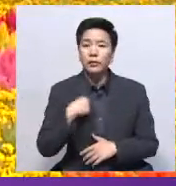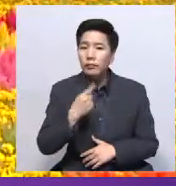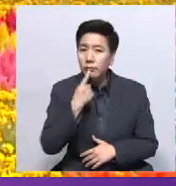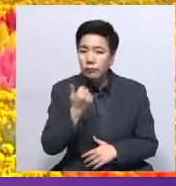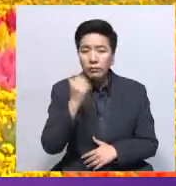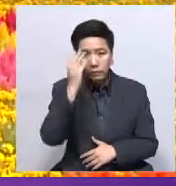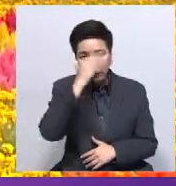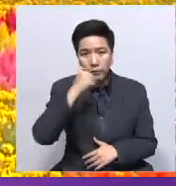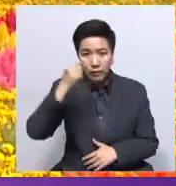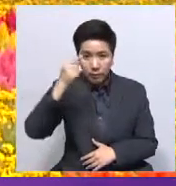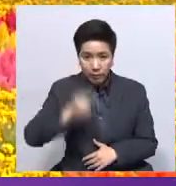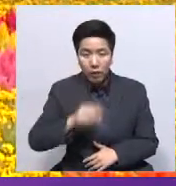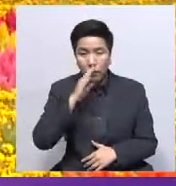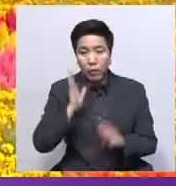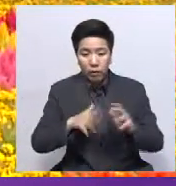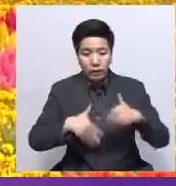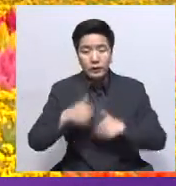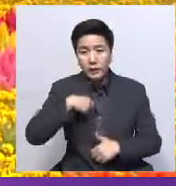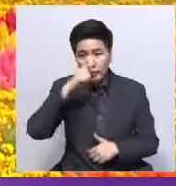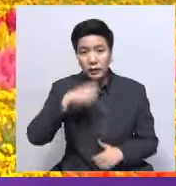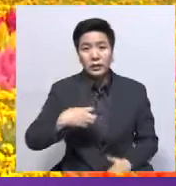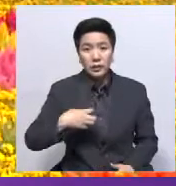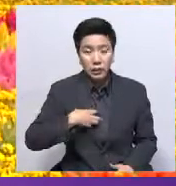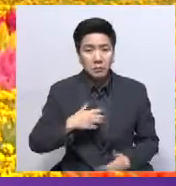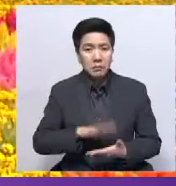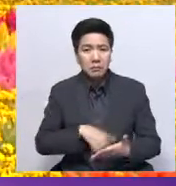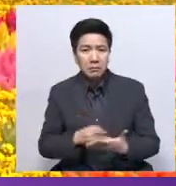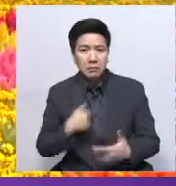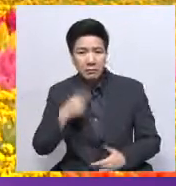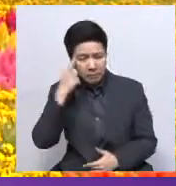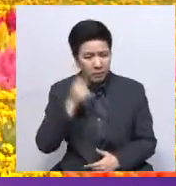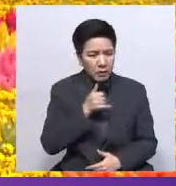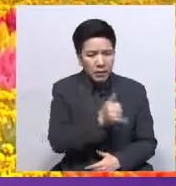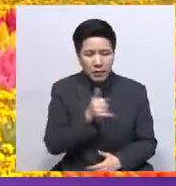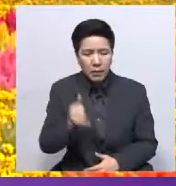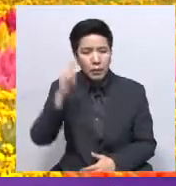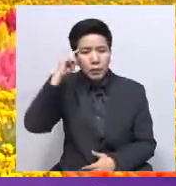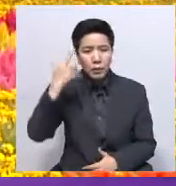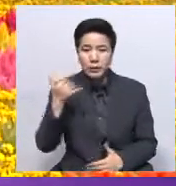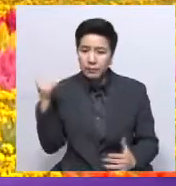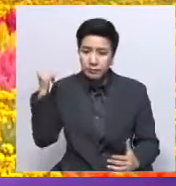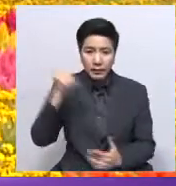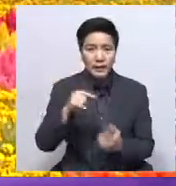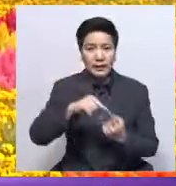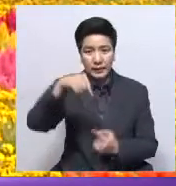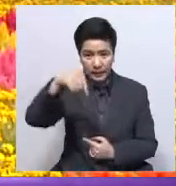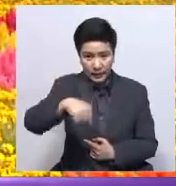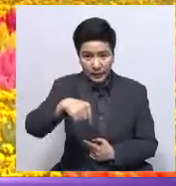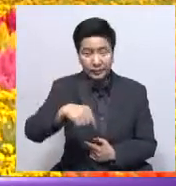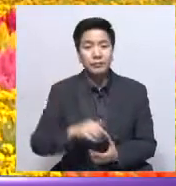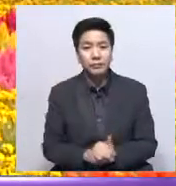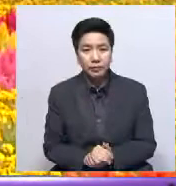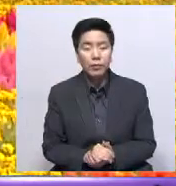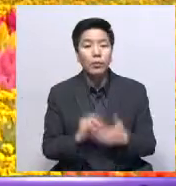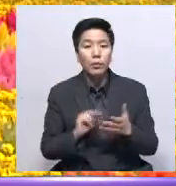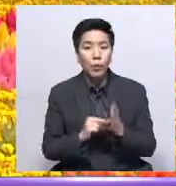ครับว่าสวยจริงๆสำหรับพี่น้องประชาชนท่านไหนที่ยังไม่มีแพลนจะเดินทางไปไหนในช่วงวันหยุดสุดสัปดาห์นี้มางานอุ่นไอรักคลายความหนาว